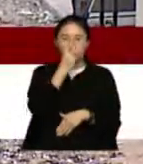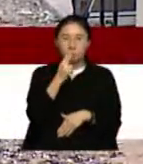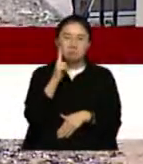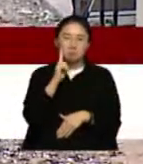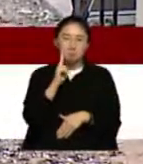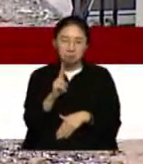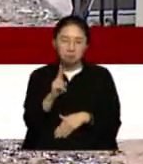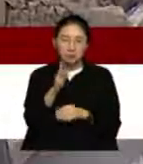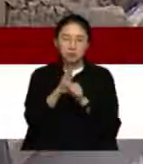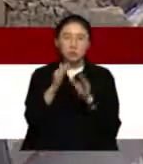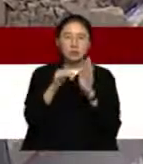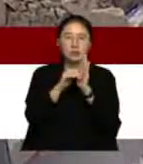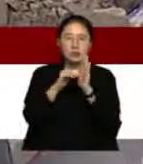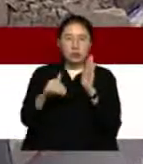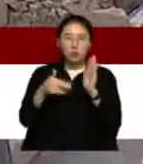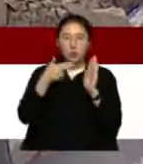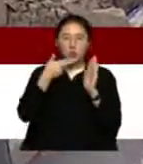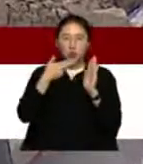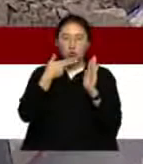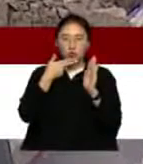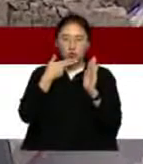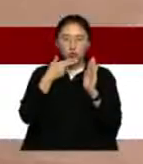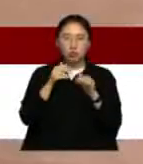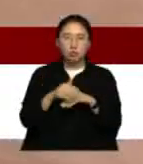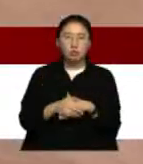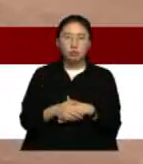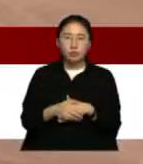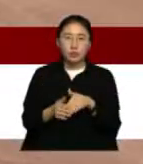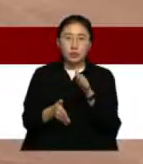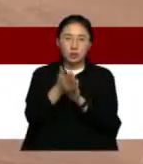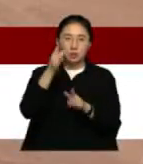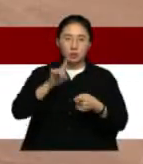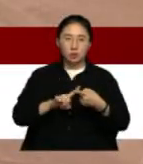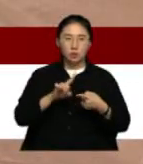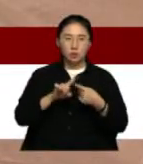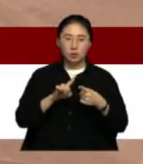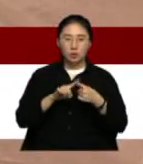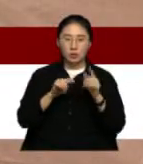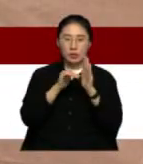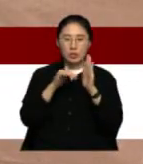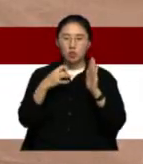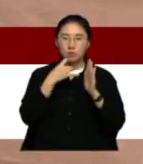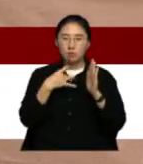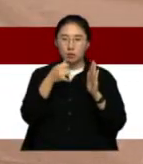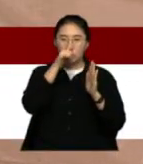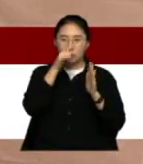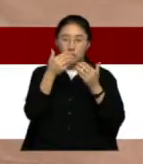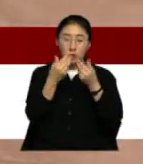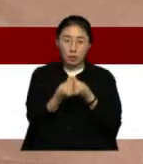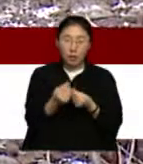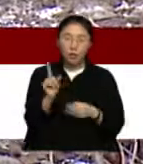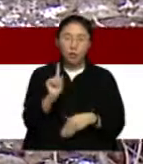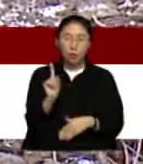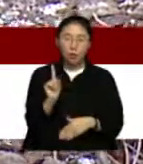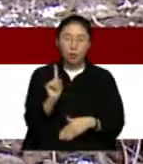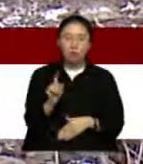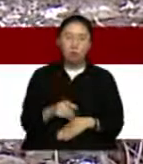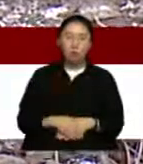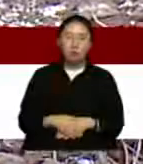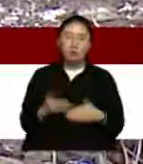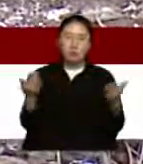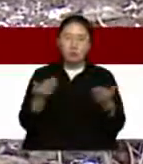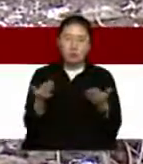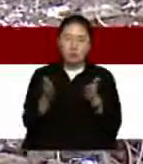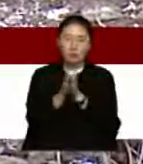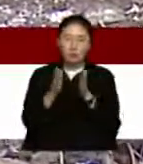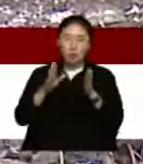뭐 그런 기준은 없어요. 현재로서는 단지 이제 시설에 대한 그 기준, 예를 들어서 이제 그 작업을